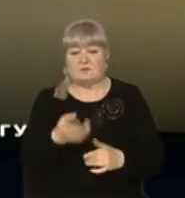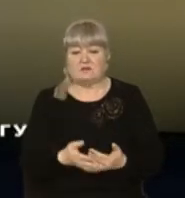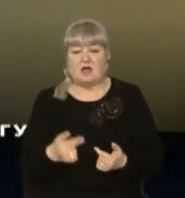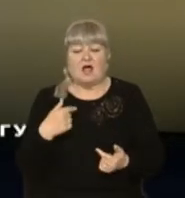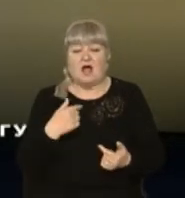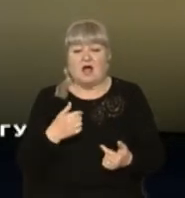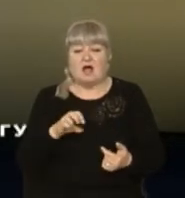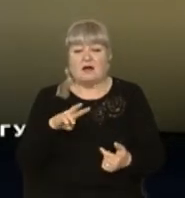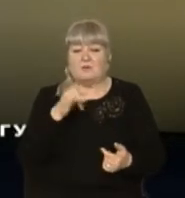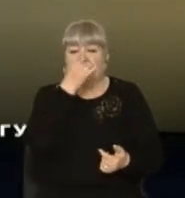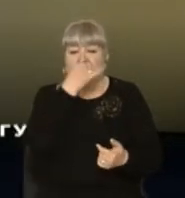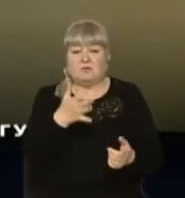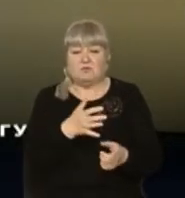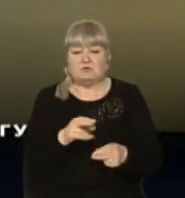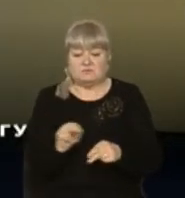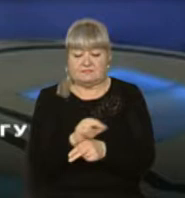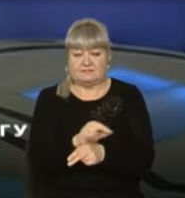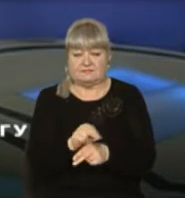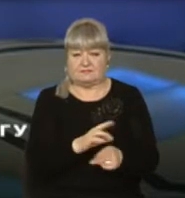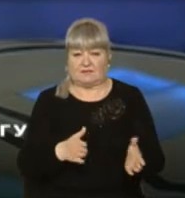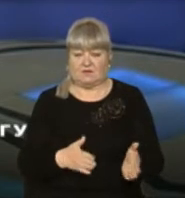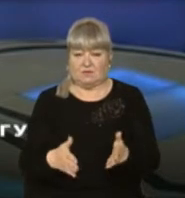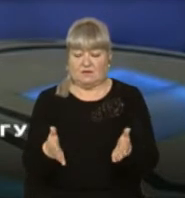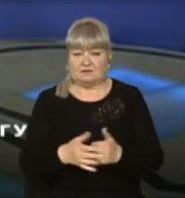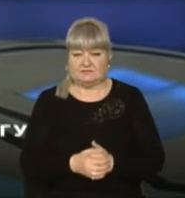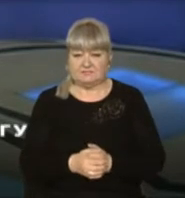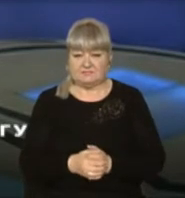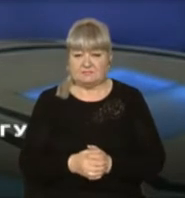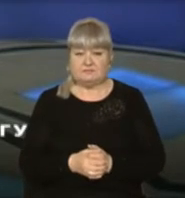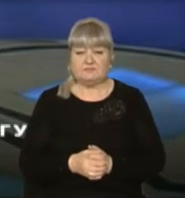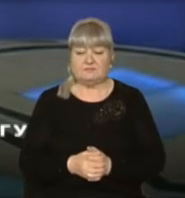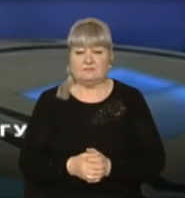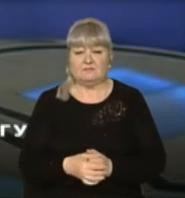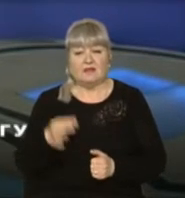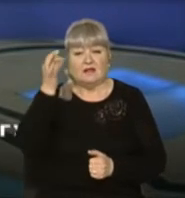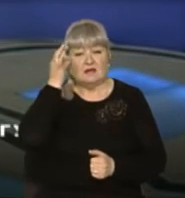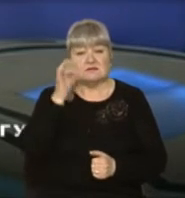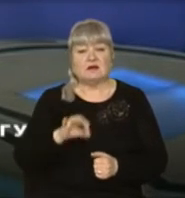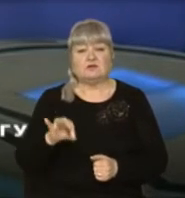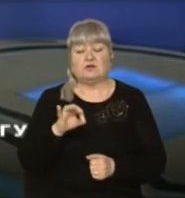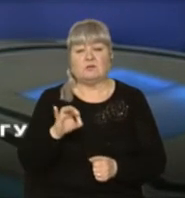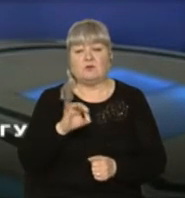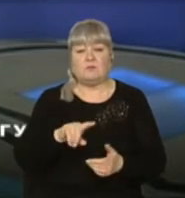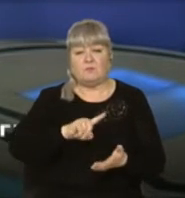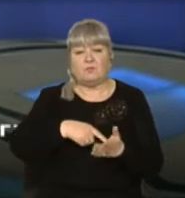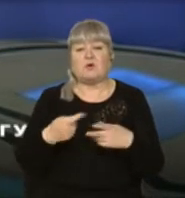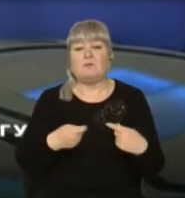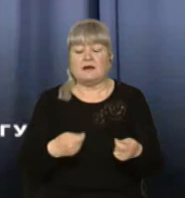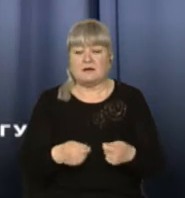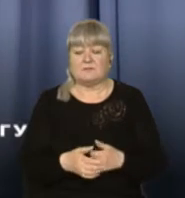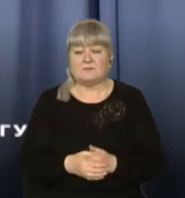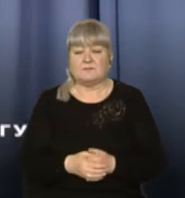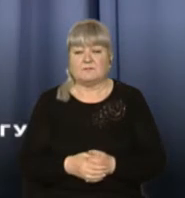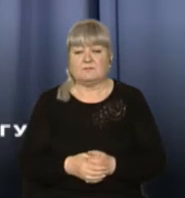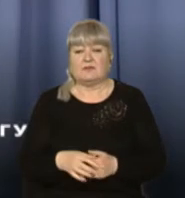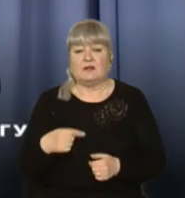а ми не можемо навіть дороги залатати. Власне, згадуємо за мера, тому я тут хочу розказати тим, хто лише до нас доєднався,